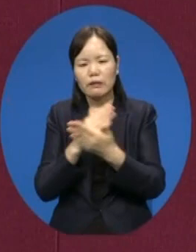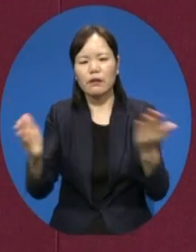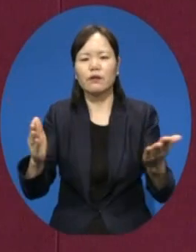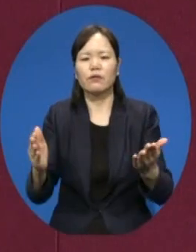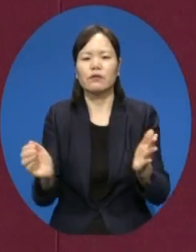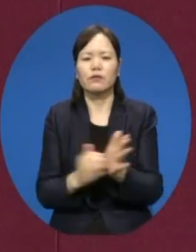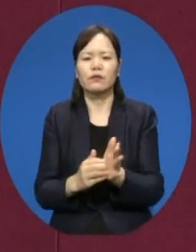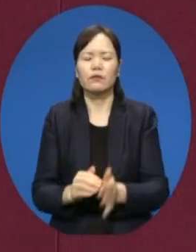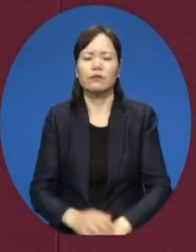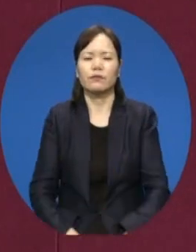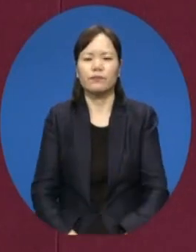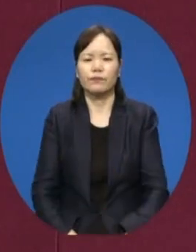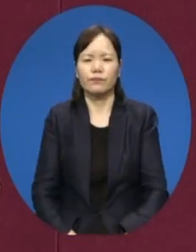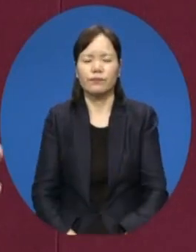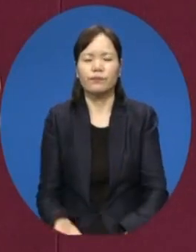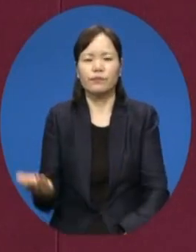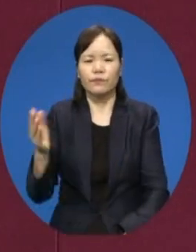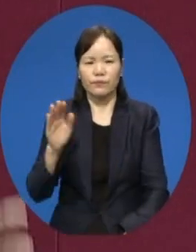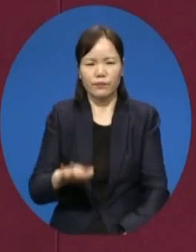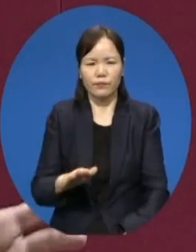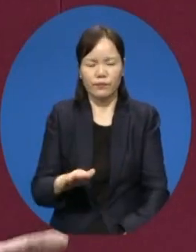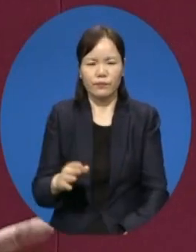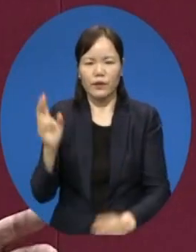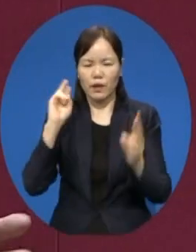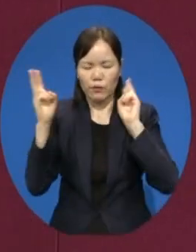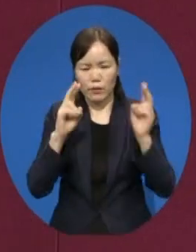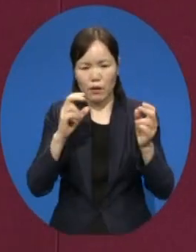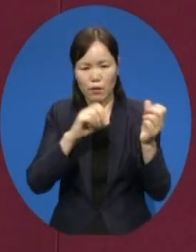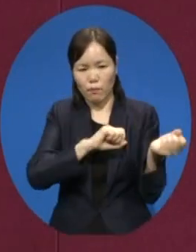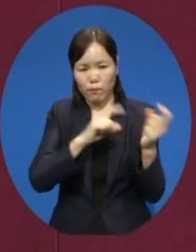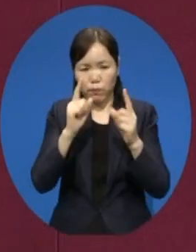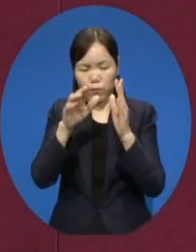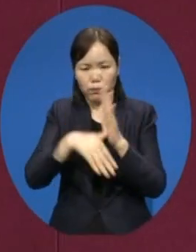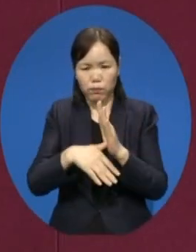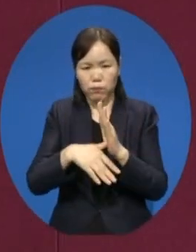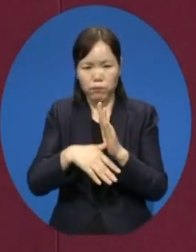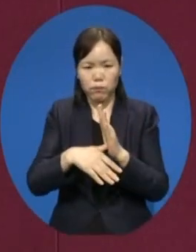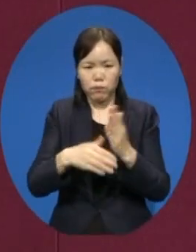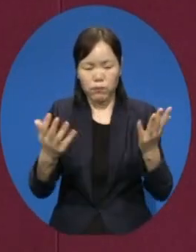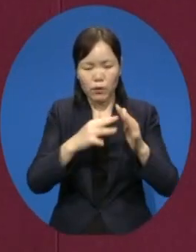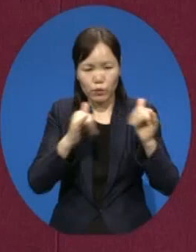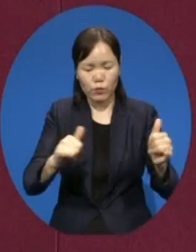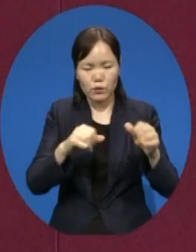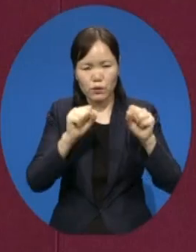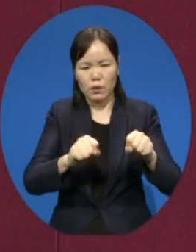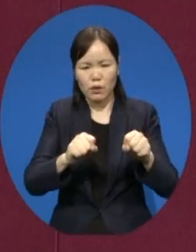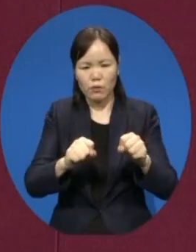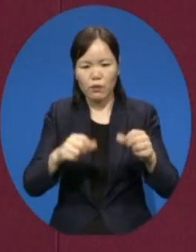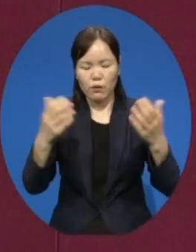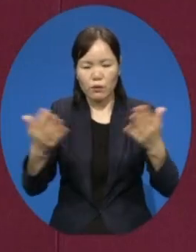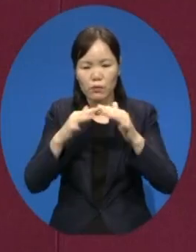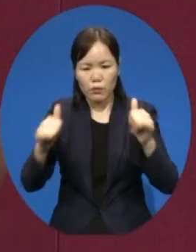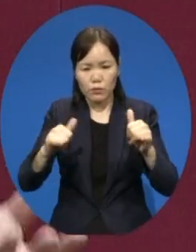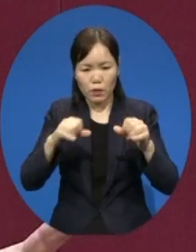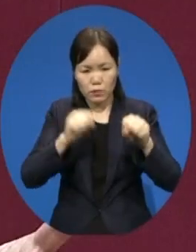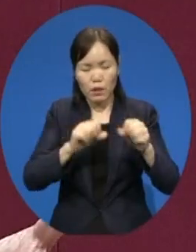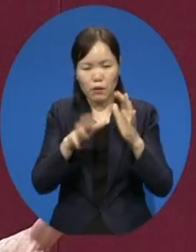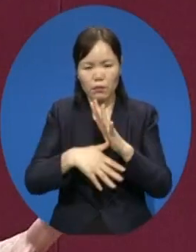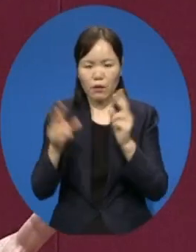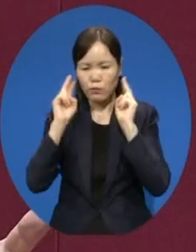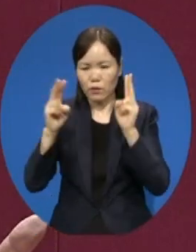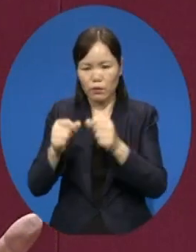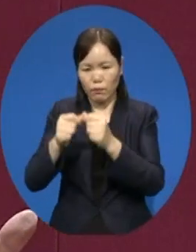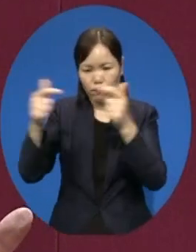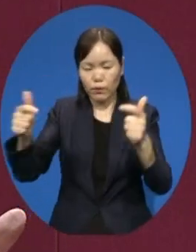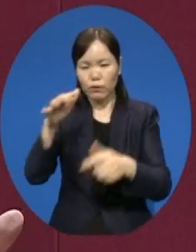했습니다. 하지만 기업이 살아야 근로자도 살고 근로자도 살아야 기업이 살고 같은 공생관계